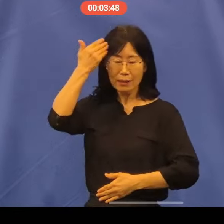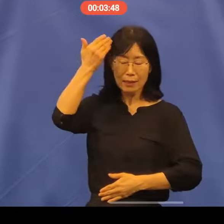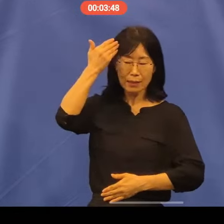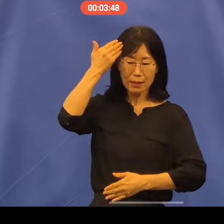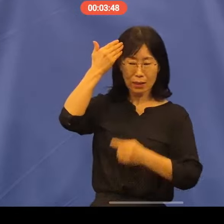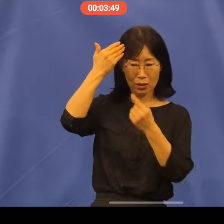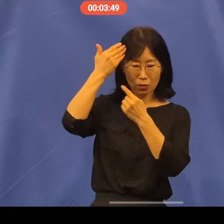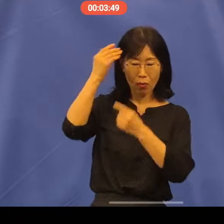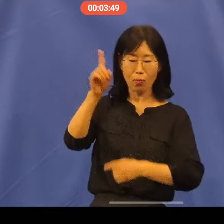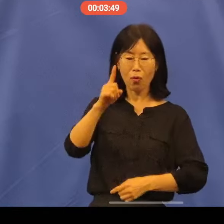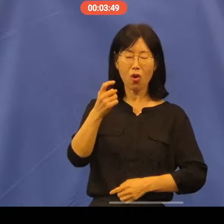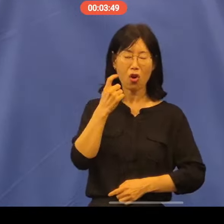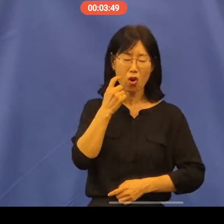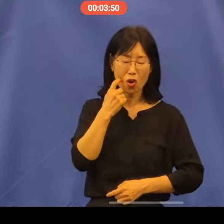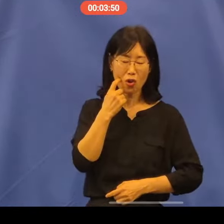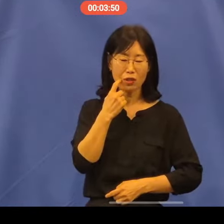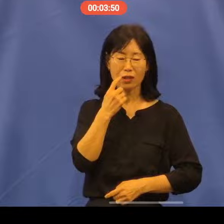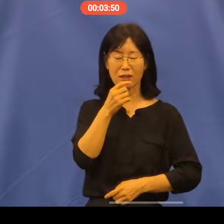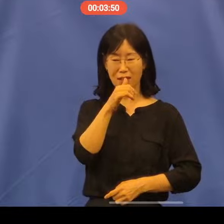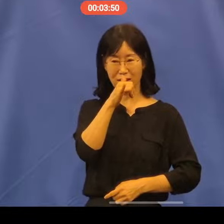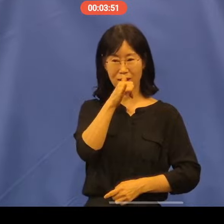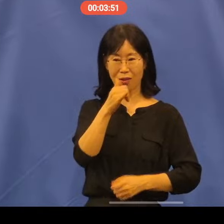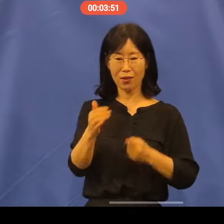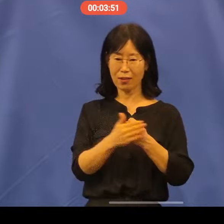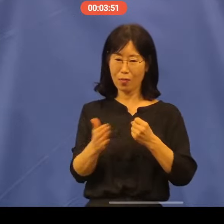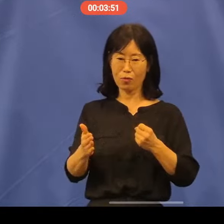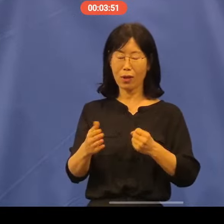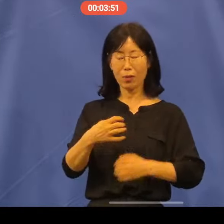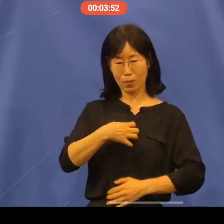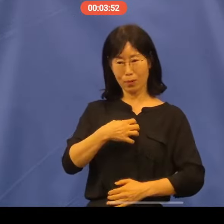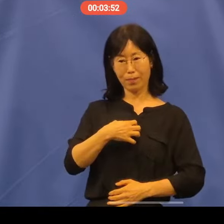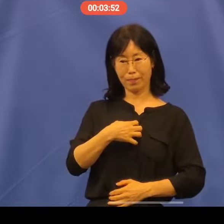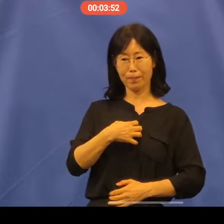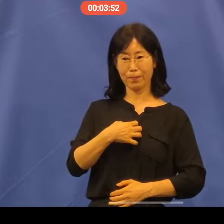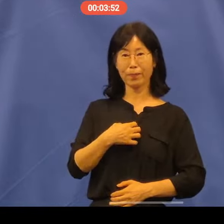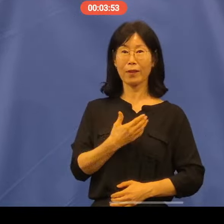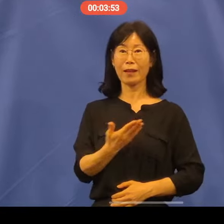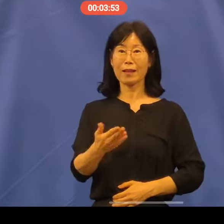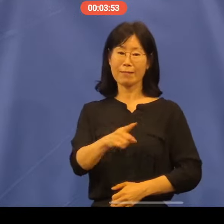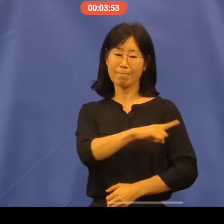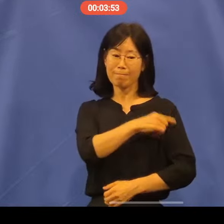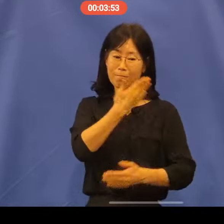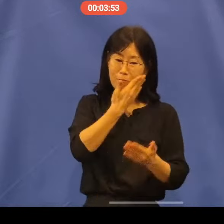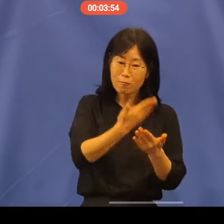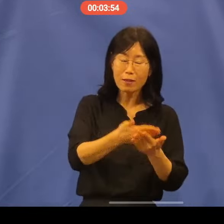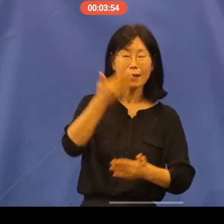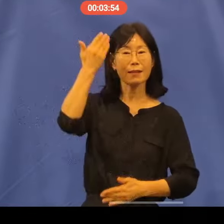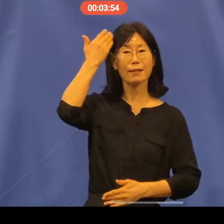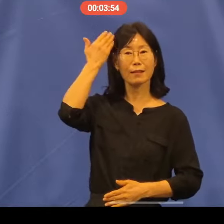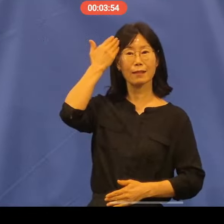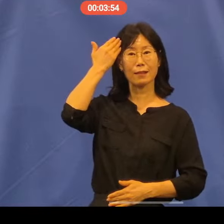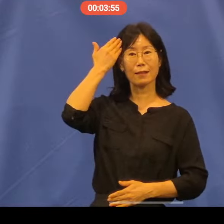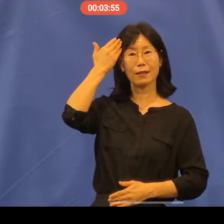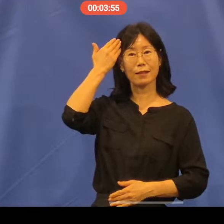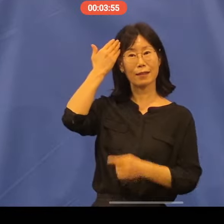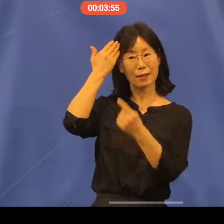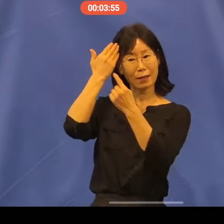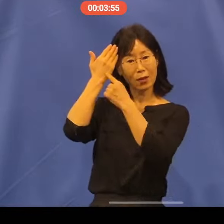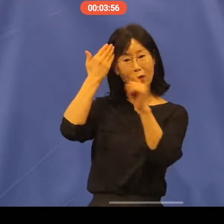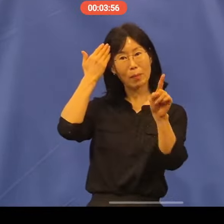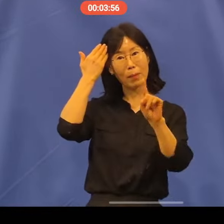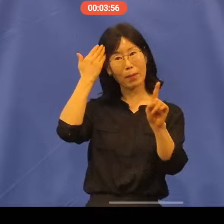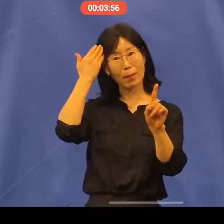것들이 있다는 거죠. 여러분, 가장 중요한 지식이 뭐냐? 여러분, 이 지식 중에